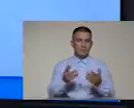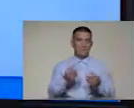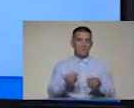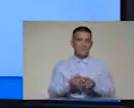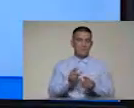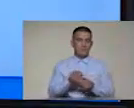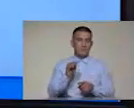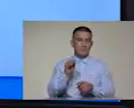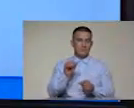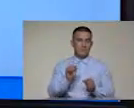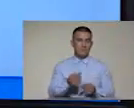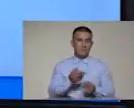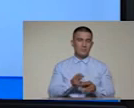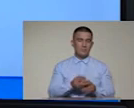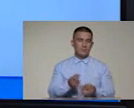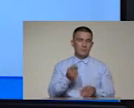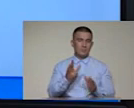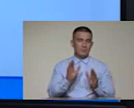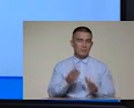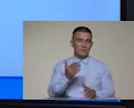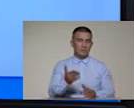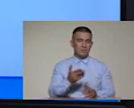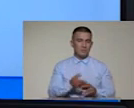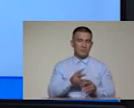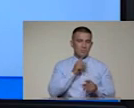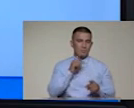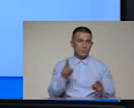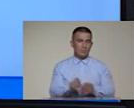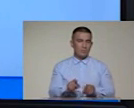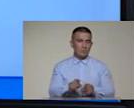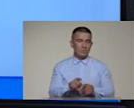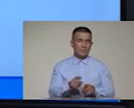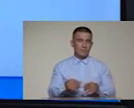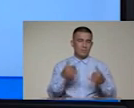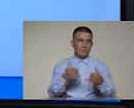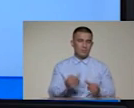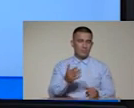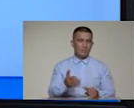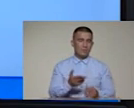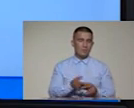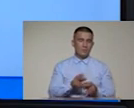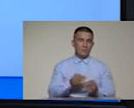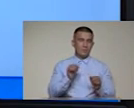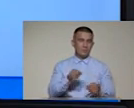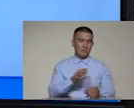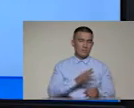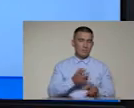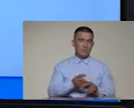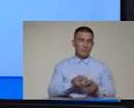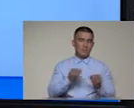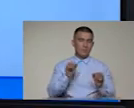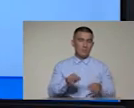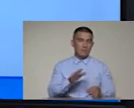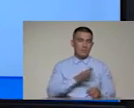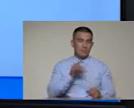mumkin: axir, faqat, xuddi, nahotki, hatto va hattoki